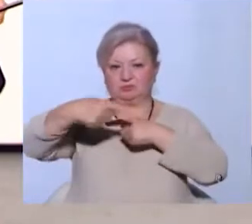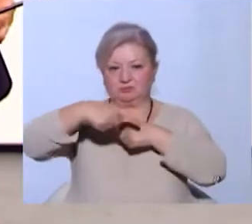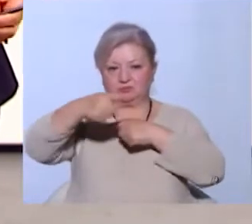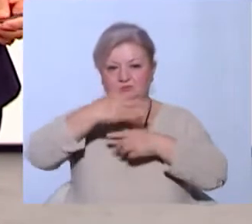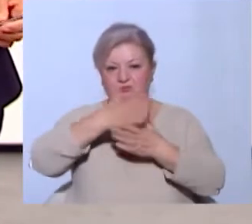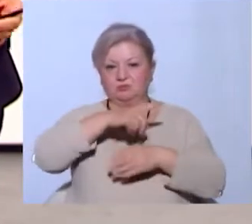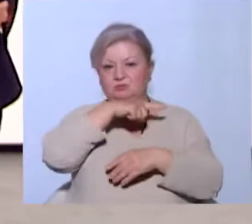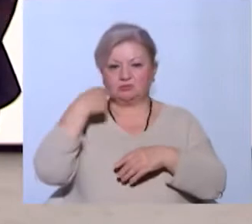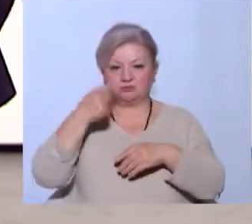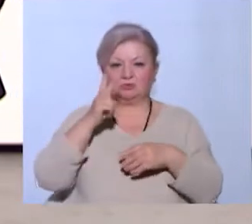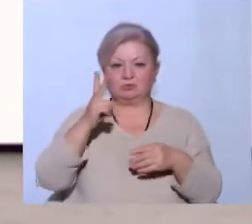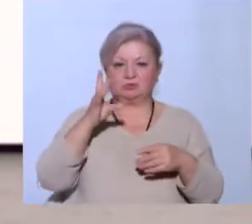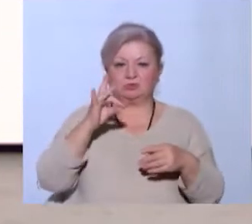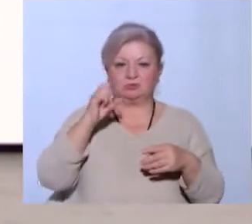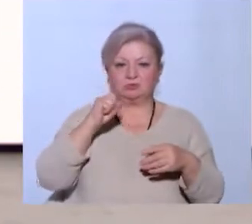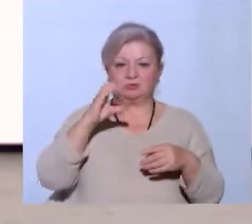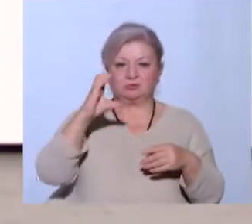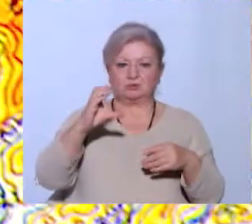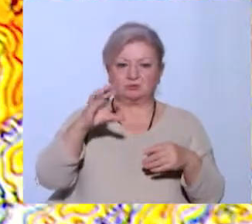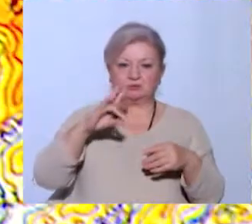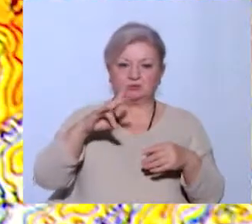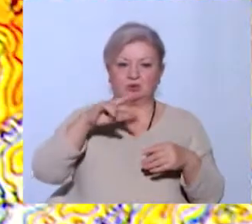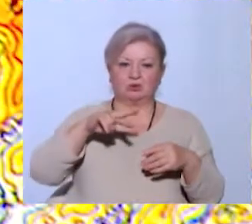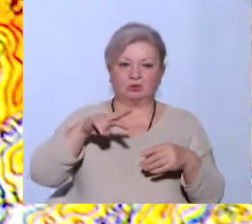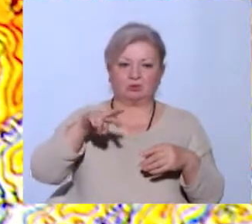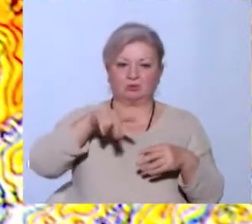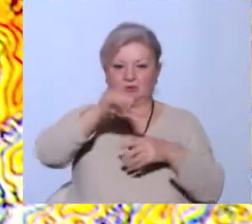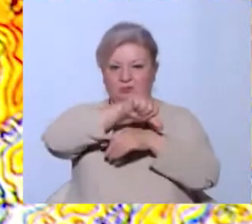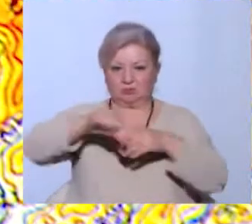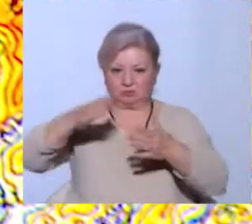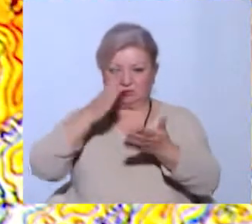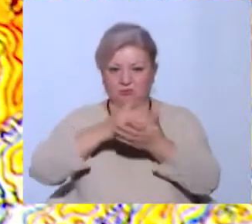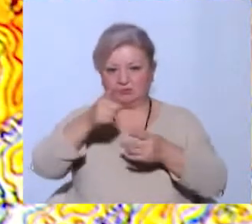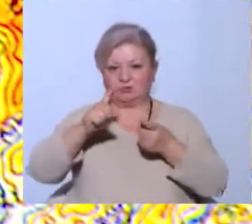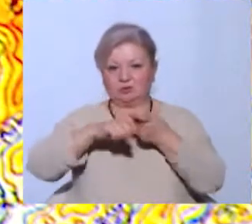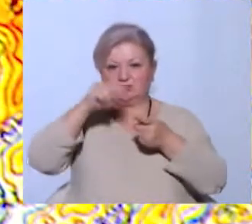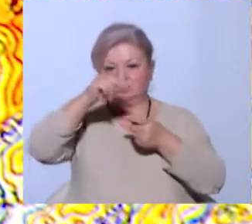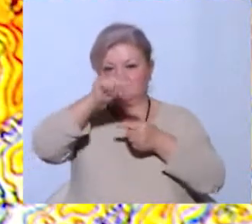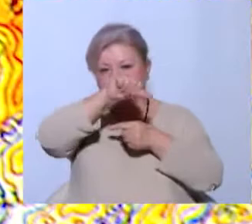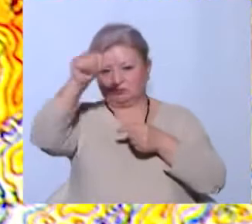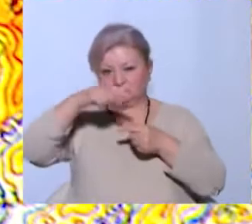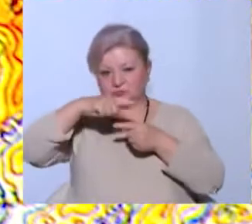მხარე, კრასნოდარის მხარე. Რაც შეეხება საზღვრის მონაკვეთი, ჩრდილოეთის საზღვარი